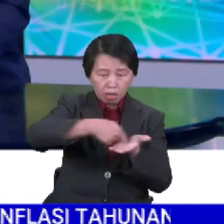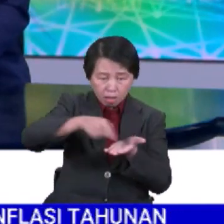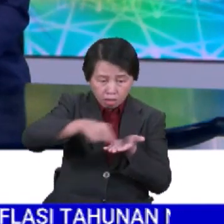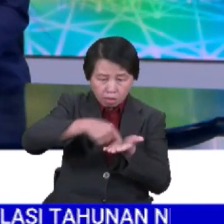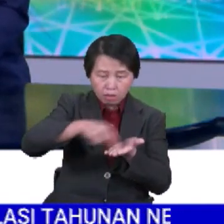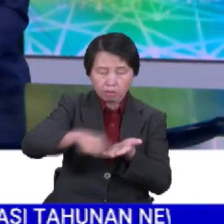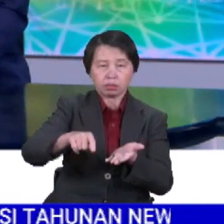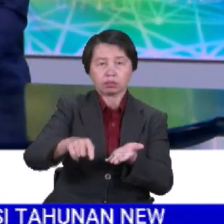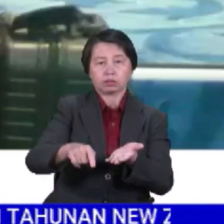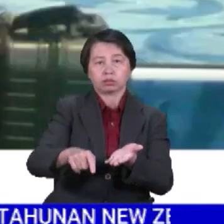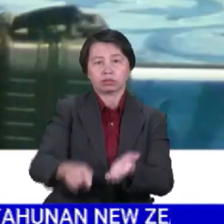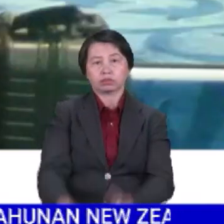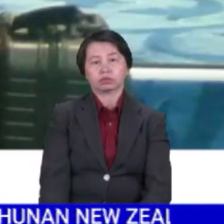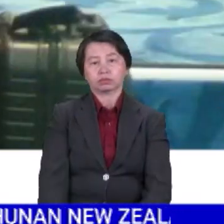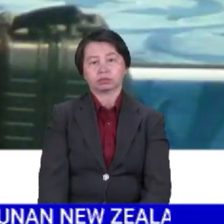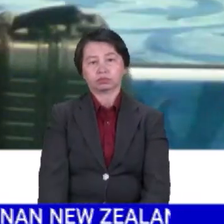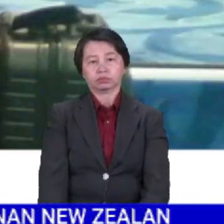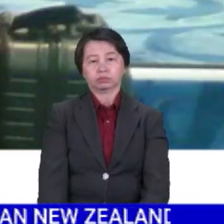dibelanjakan.